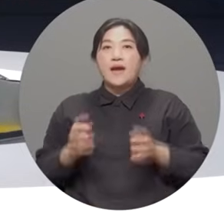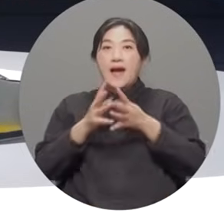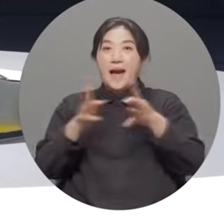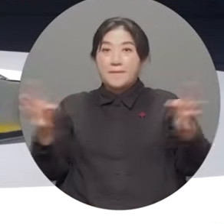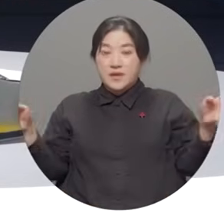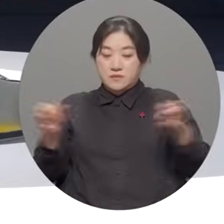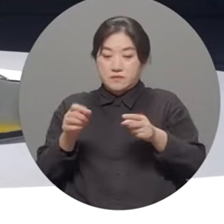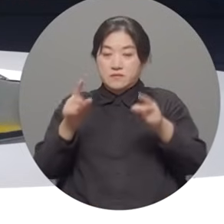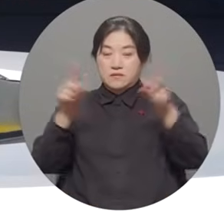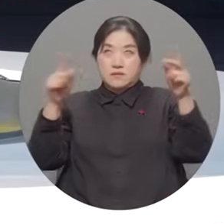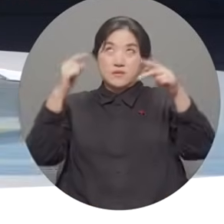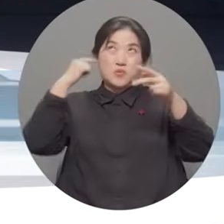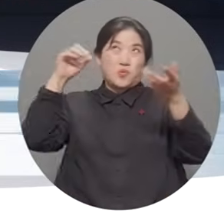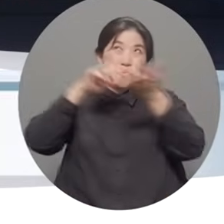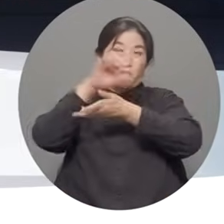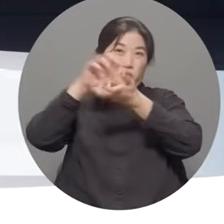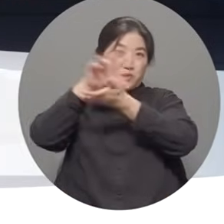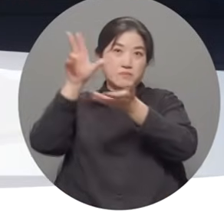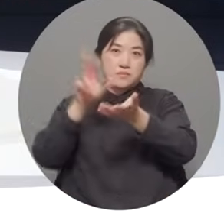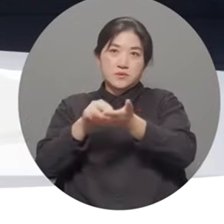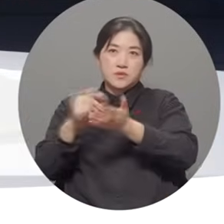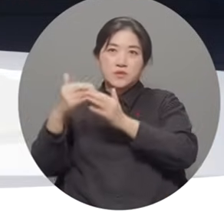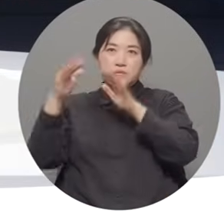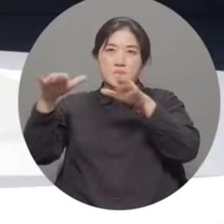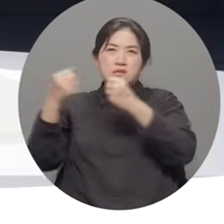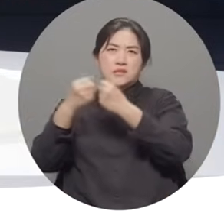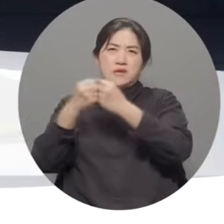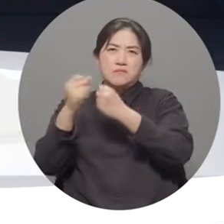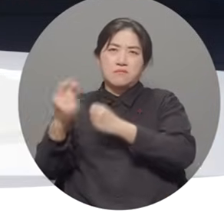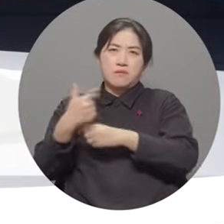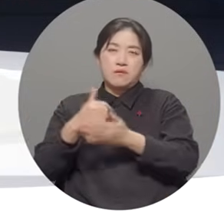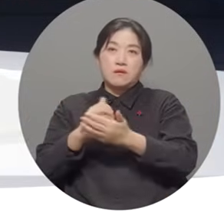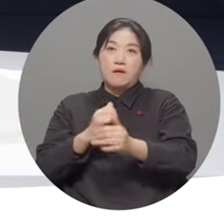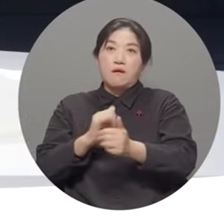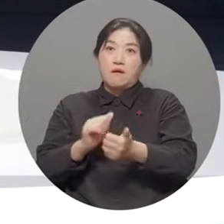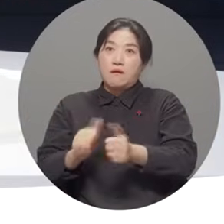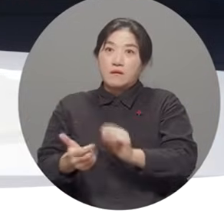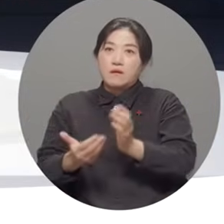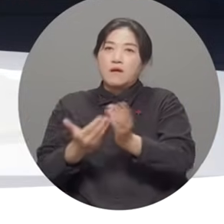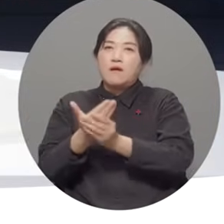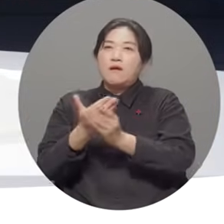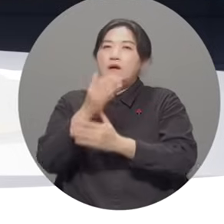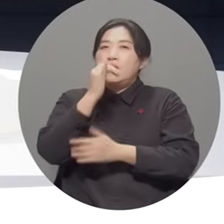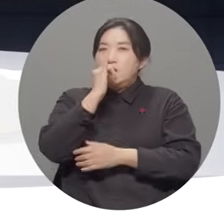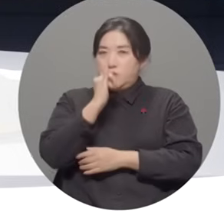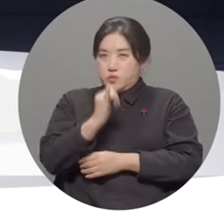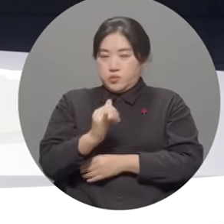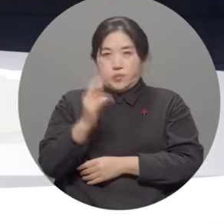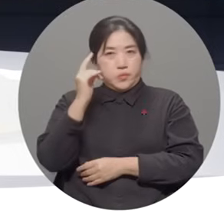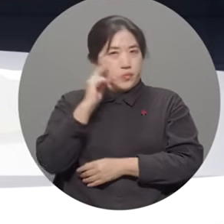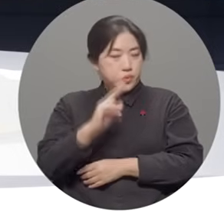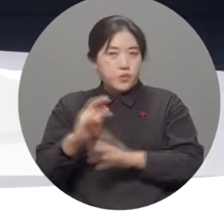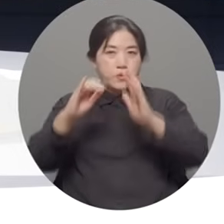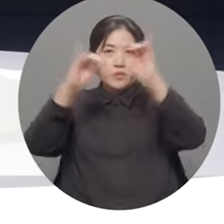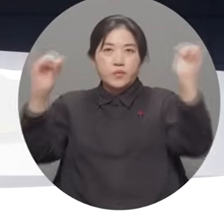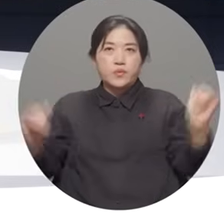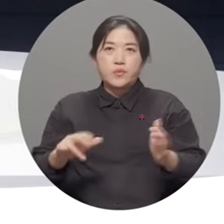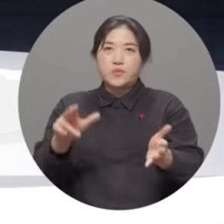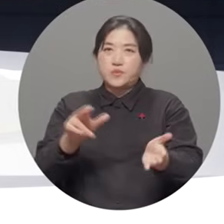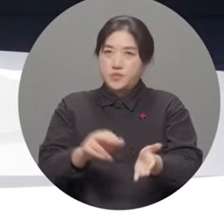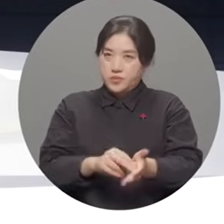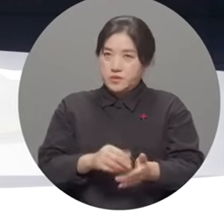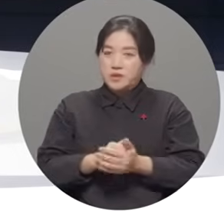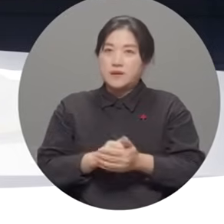아파트 층간소음 문제, 이웃 간의 싸움이 돼서 목숨을 잃는 사건까지 발생할 정도로 심각한 사회 문제가